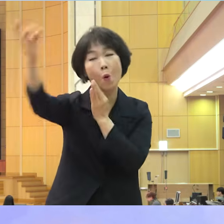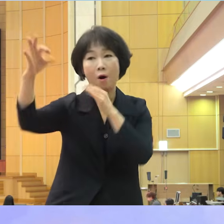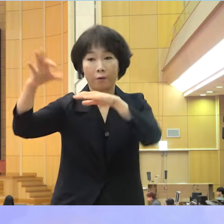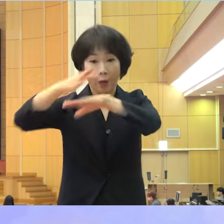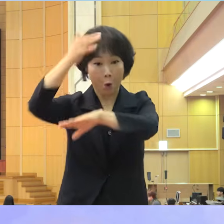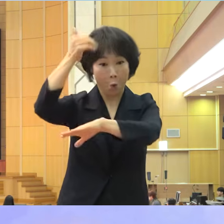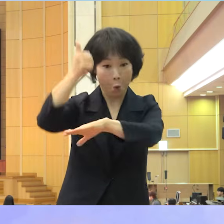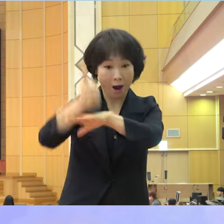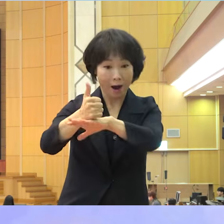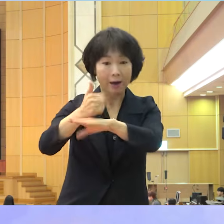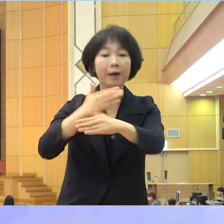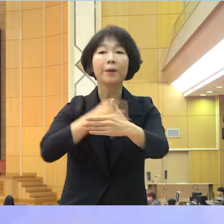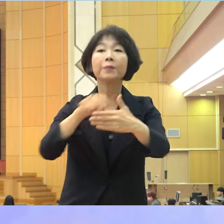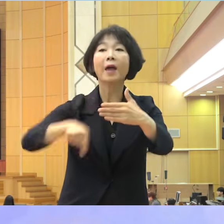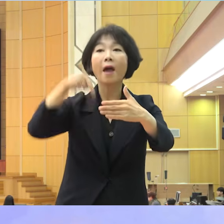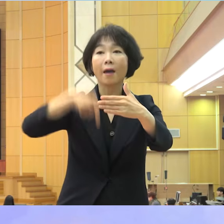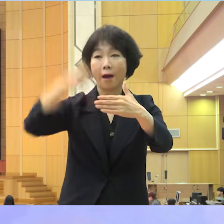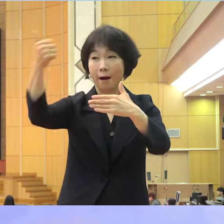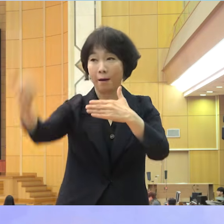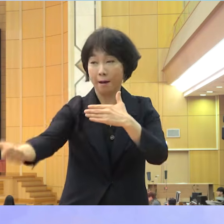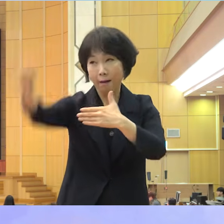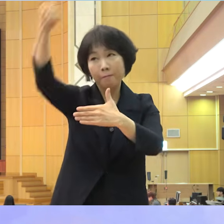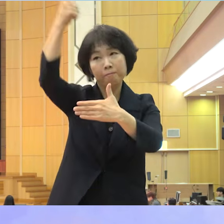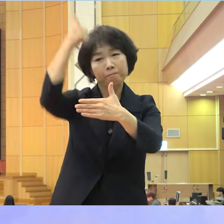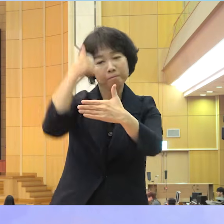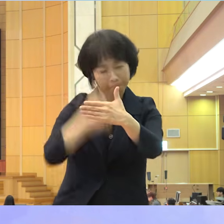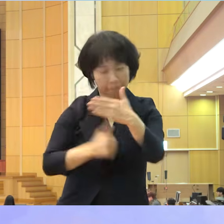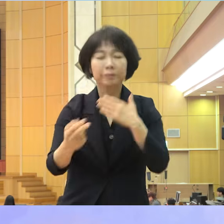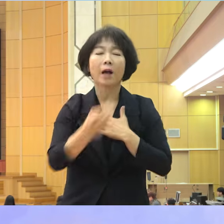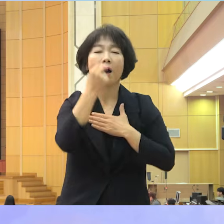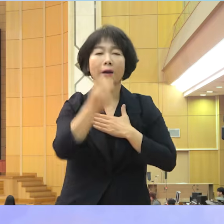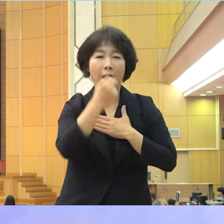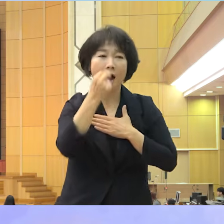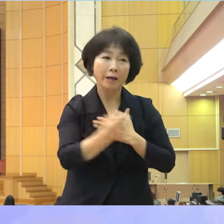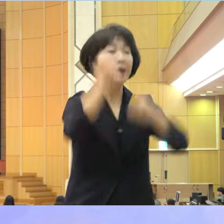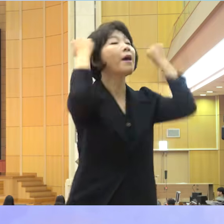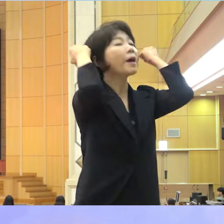충만하네. 영원한 왕 내 안에